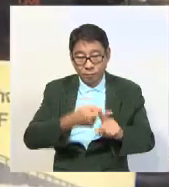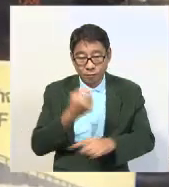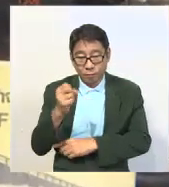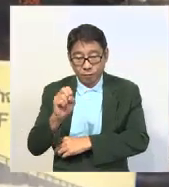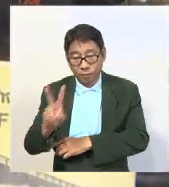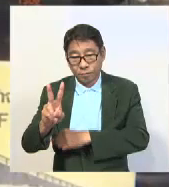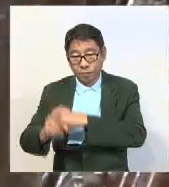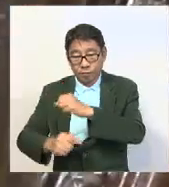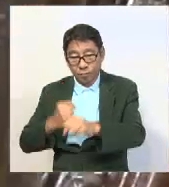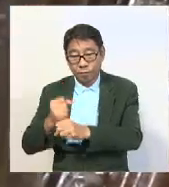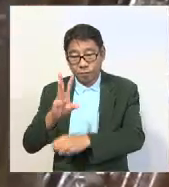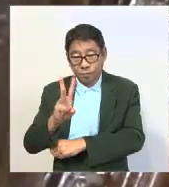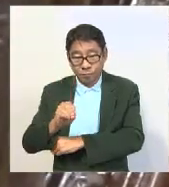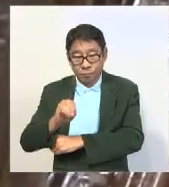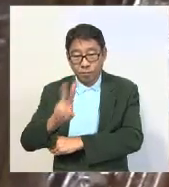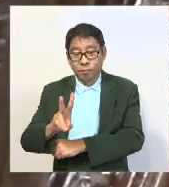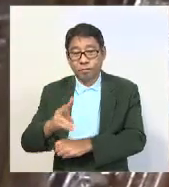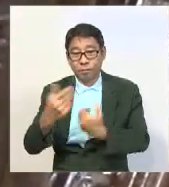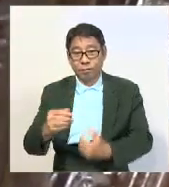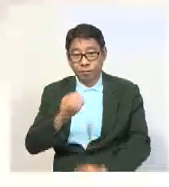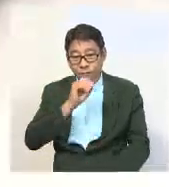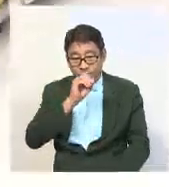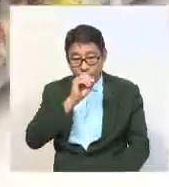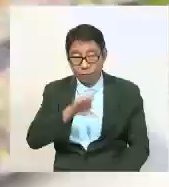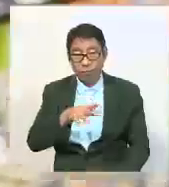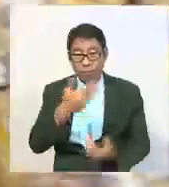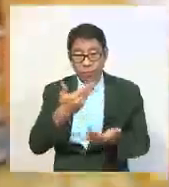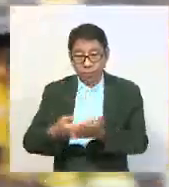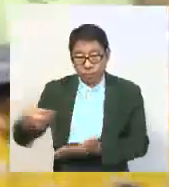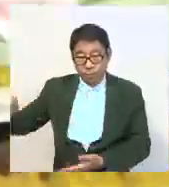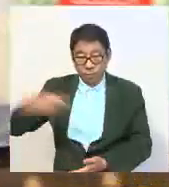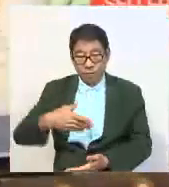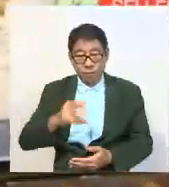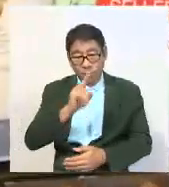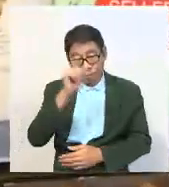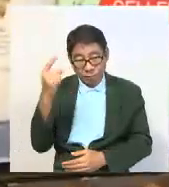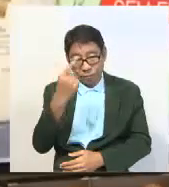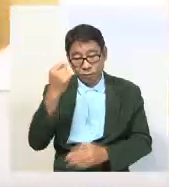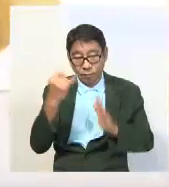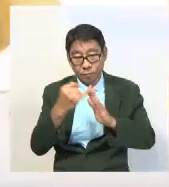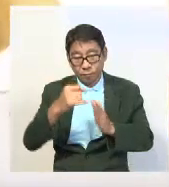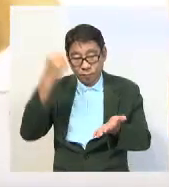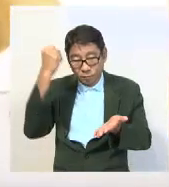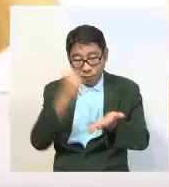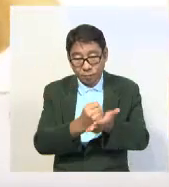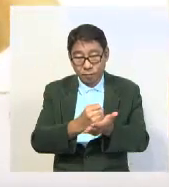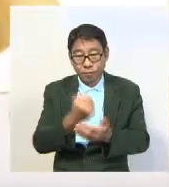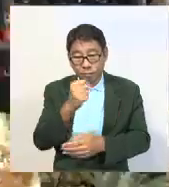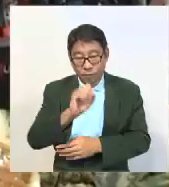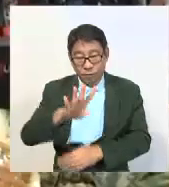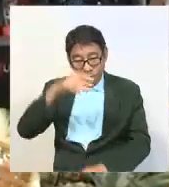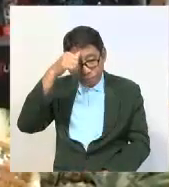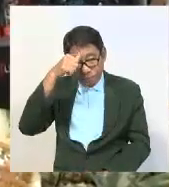คมปี2562ย้ำว่าเงินที่ได้ต้องนำไปเที่ยวยังจังหวัดที่ลงทะเบียนภายใน14